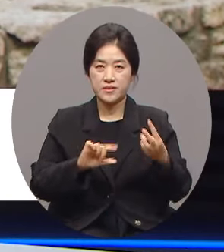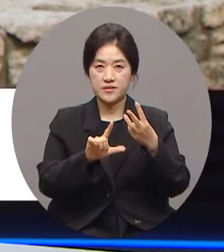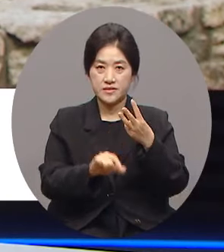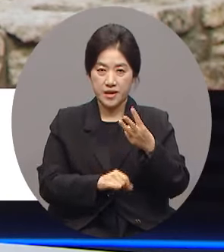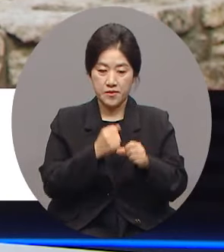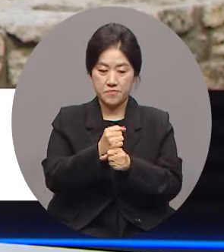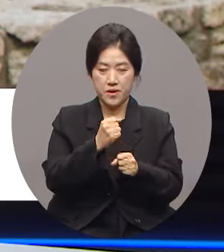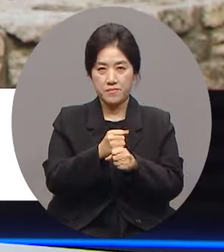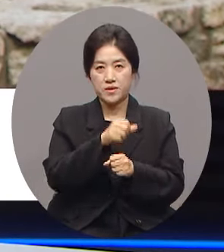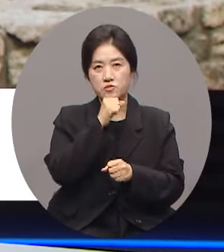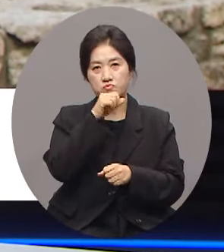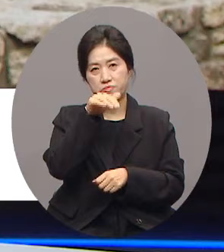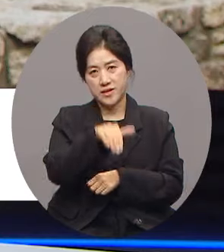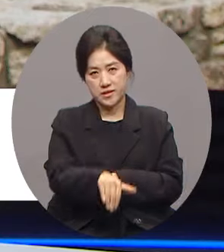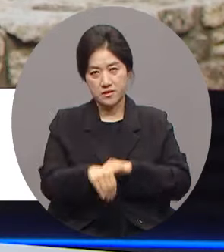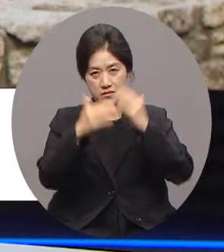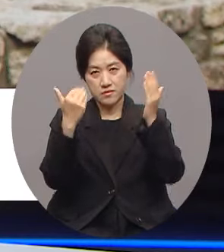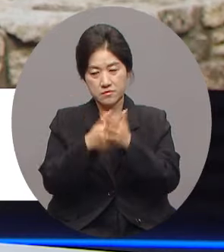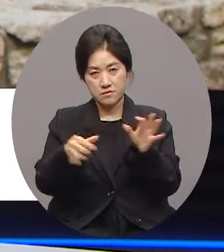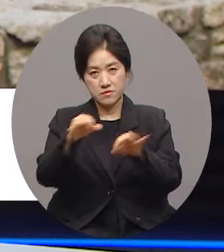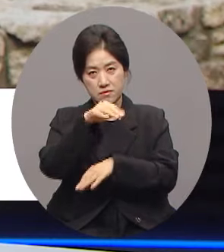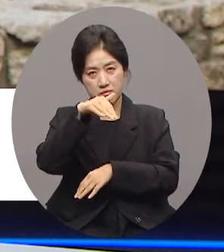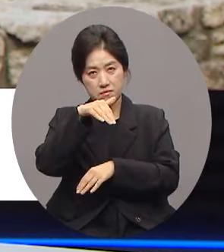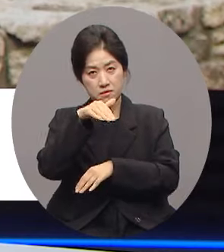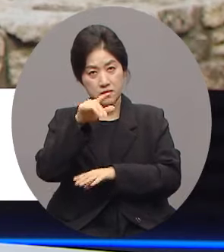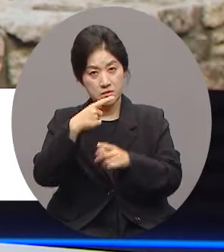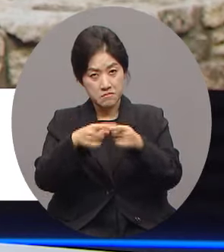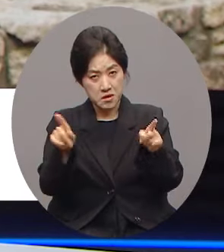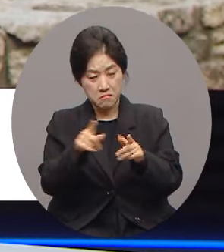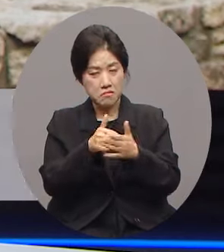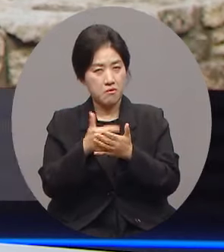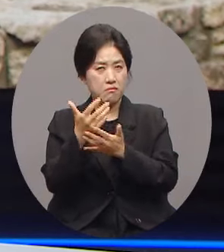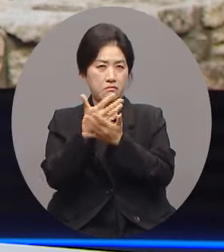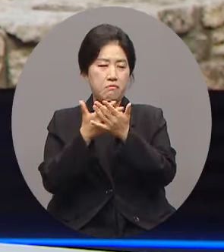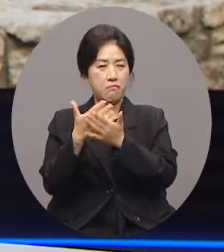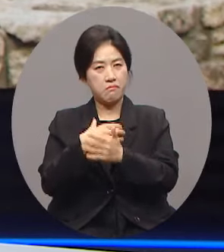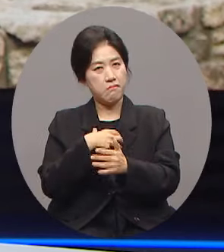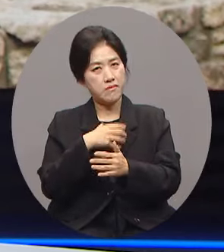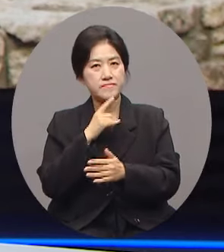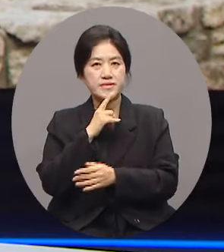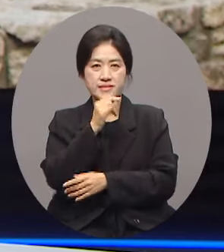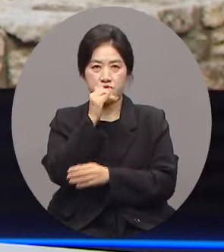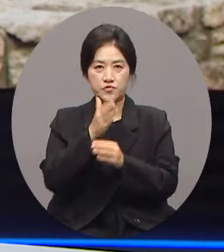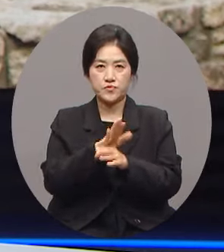악화하면서 전체 경기 전망은 불확실성이 커졌습니다 박철영